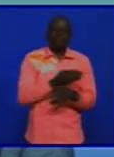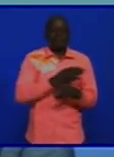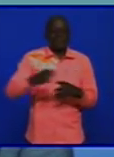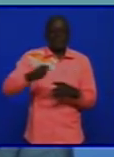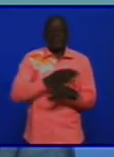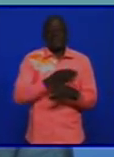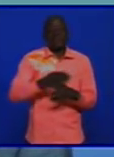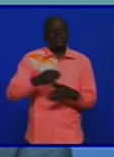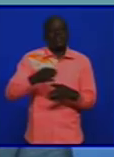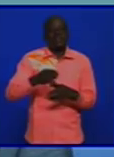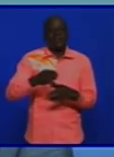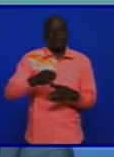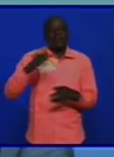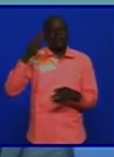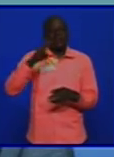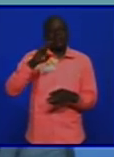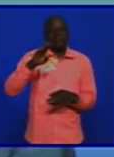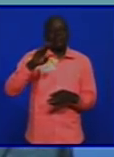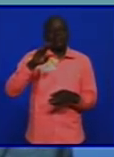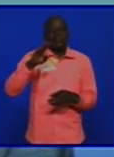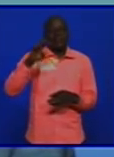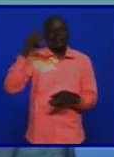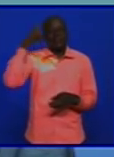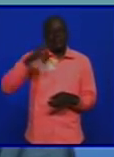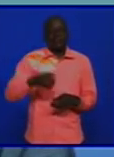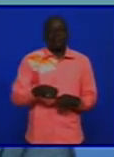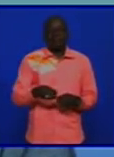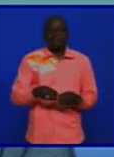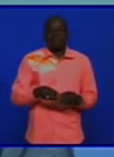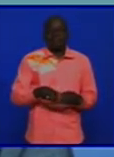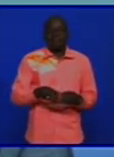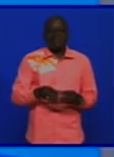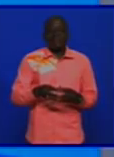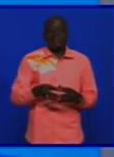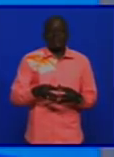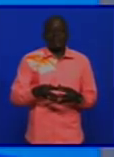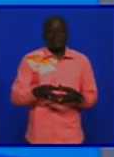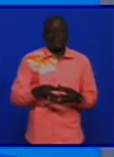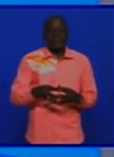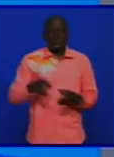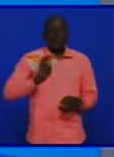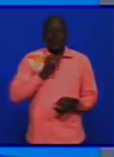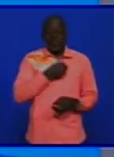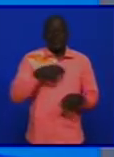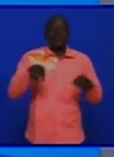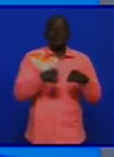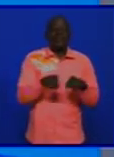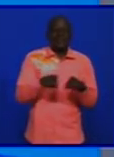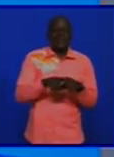aussi G2B, government to, to business. D'accord. Donc nous-mêmes, en tant que pouvoir